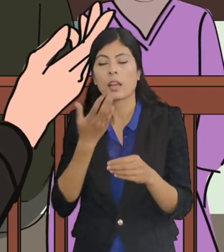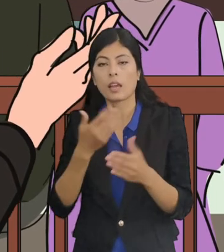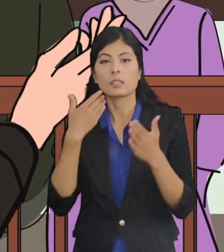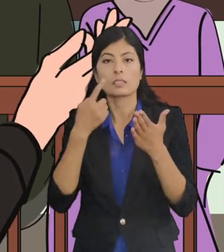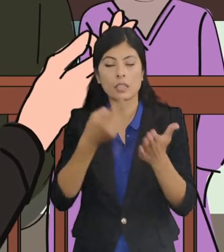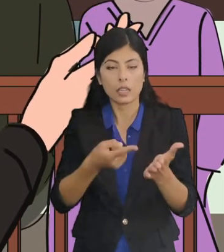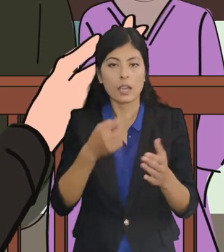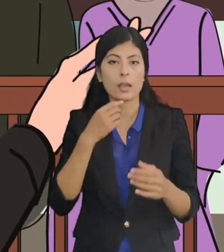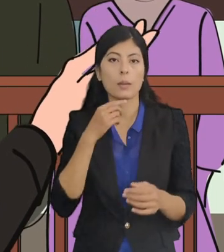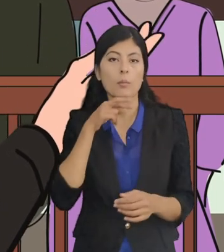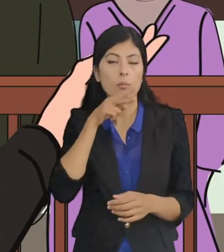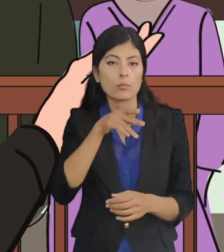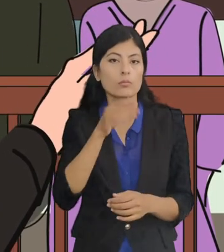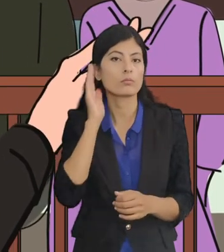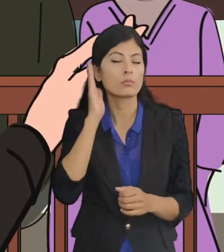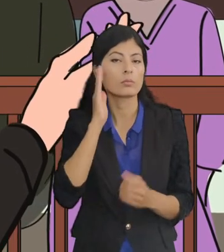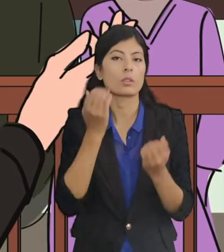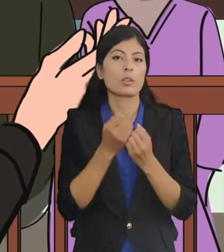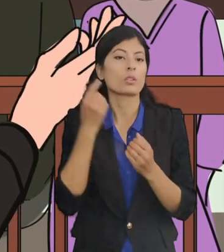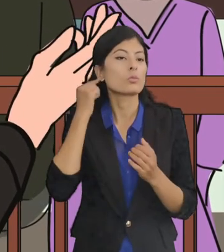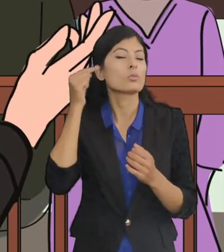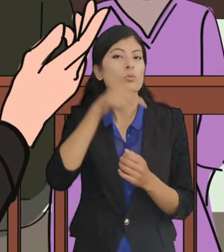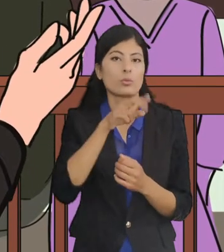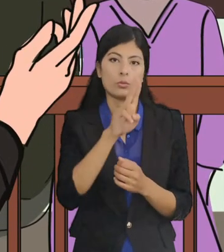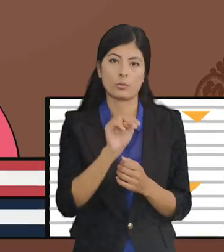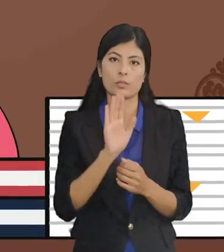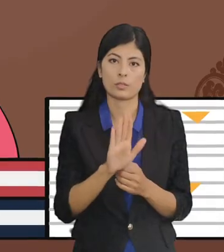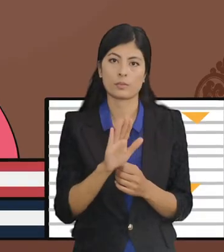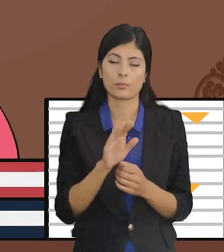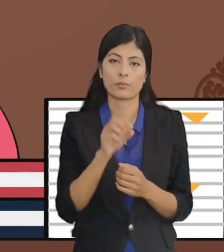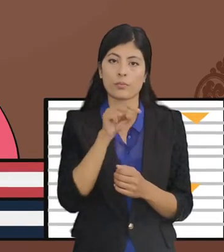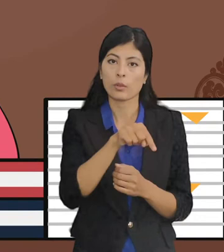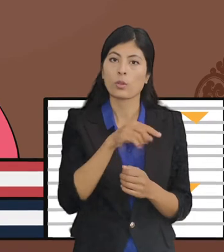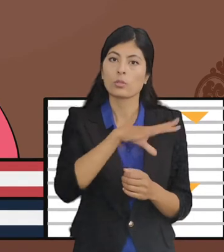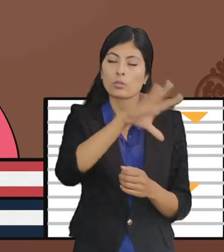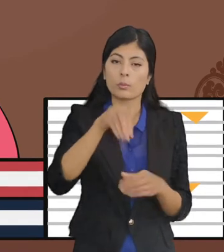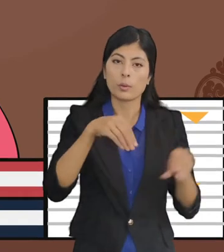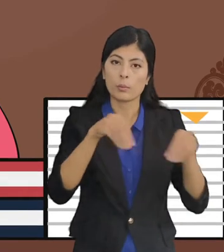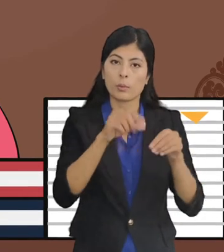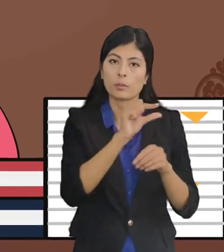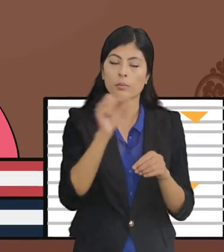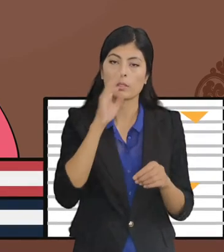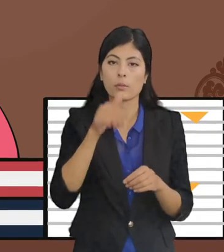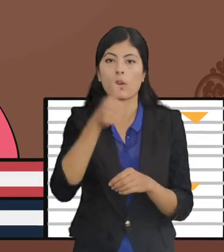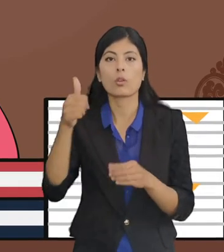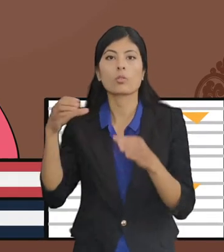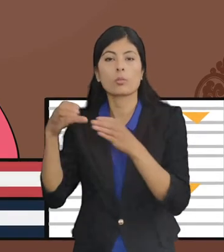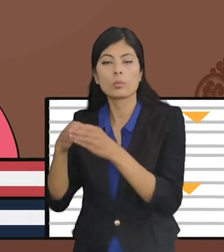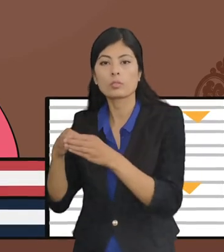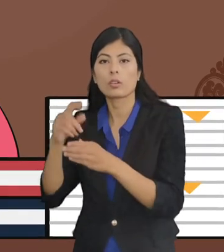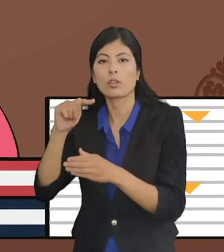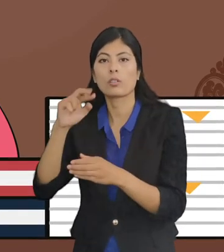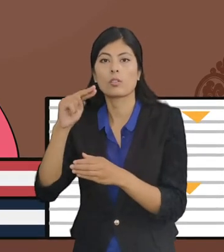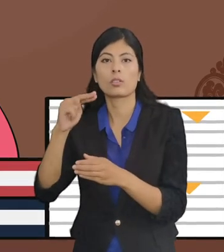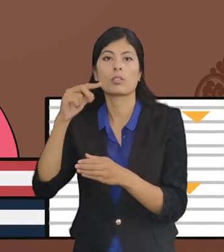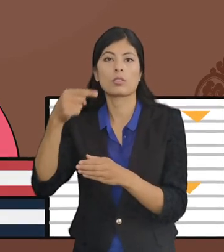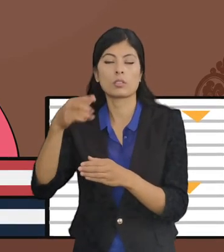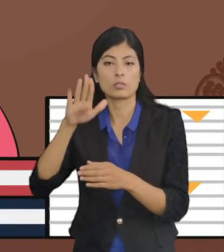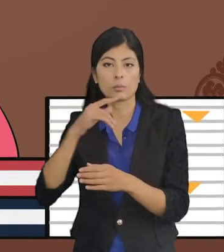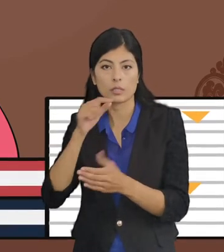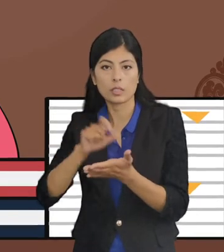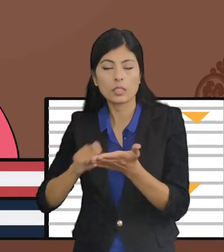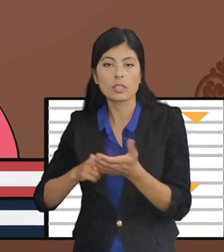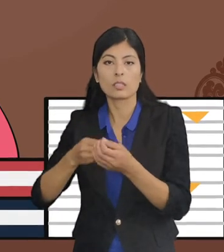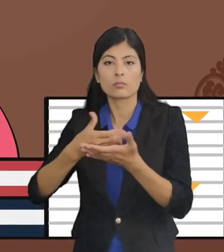पढी बाँची सुनाउनु पर्दछ। प्रस्तुत प्रमाणको बारेमा अर्को पक्षको कुनै कथन रहेको भए लिखित